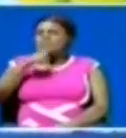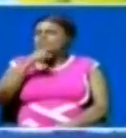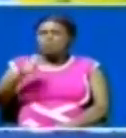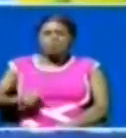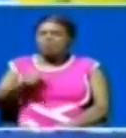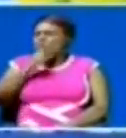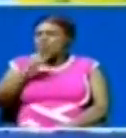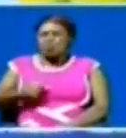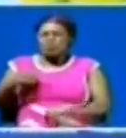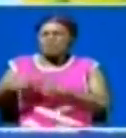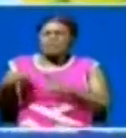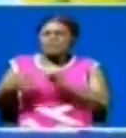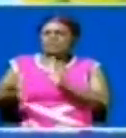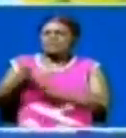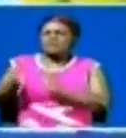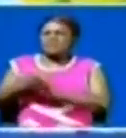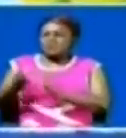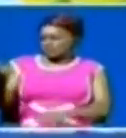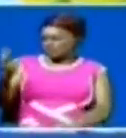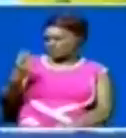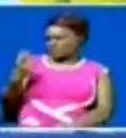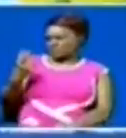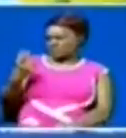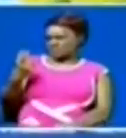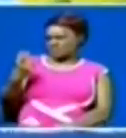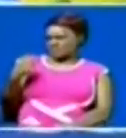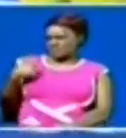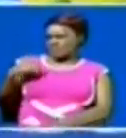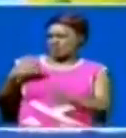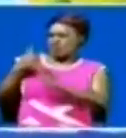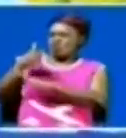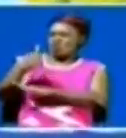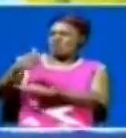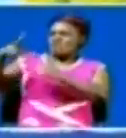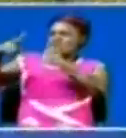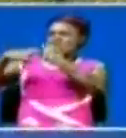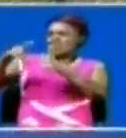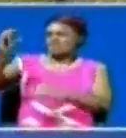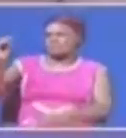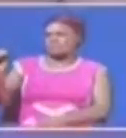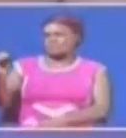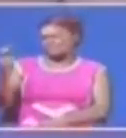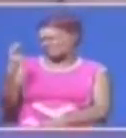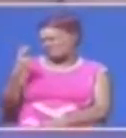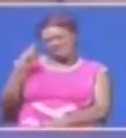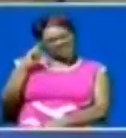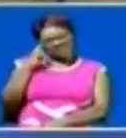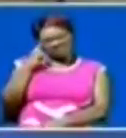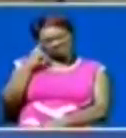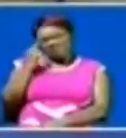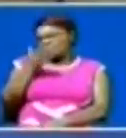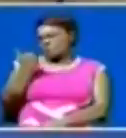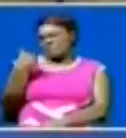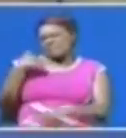inasonga. Saa hii ukiniona niko hapa, niko over 70. So niliona siku hizo ya